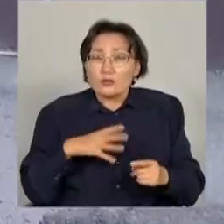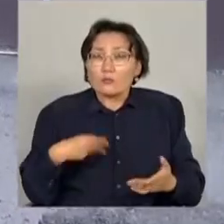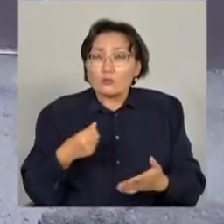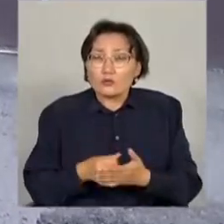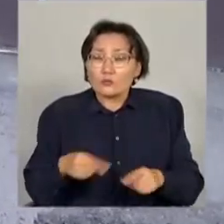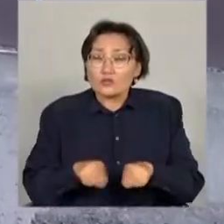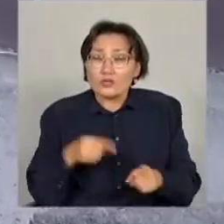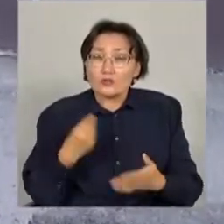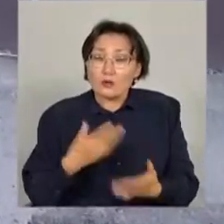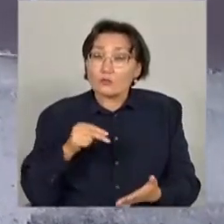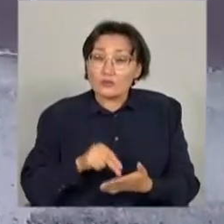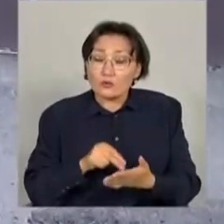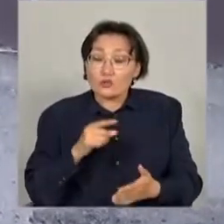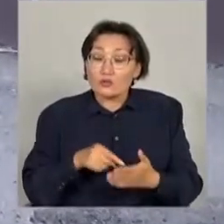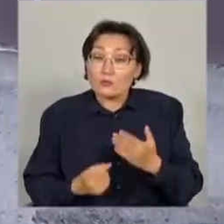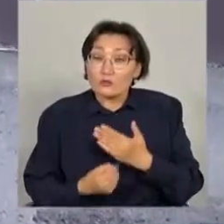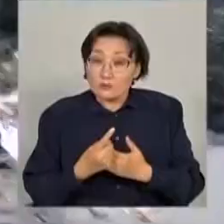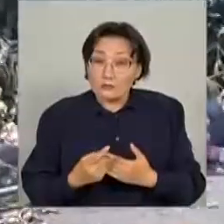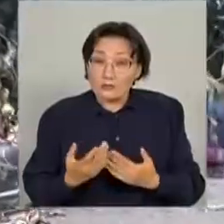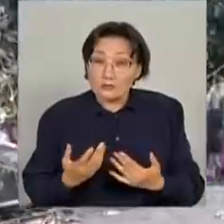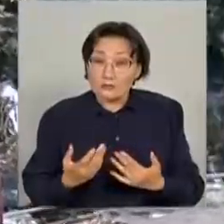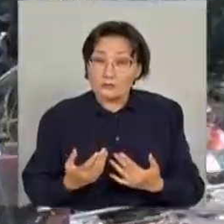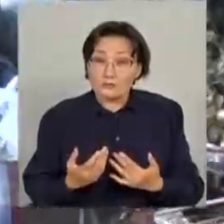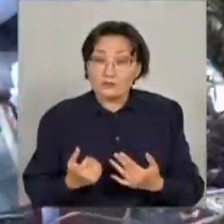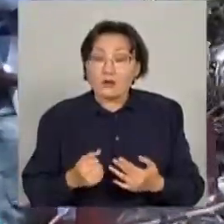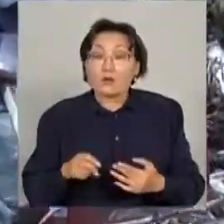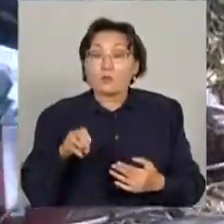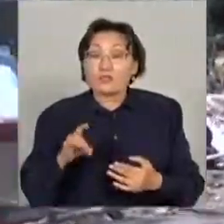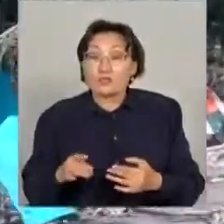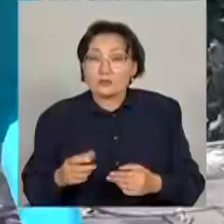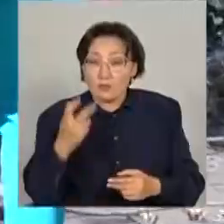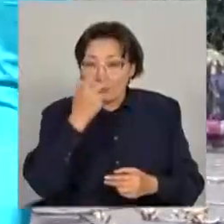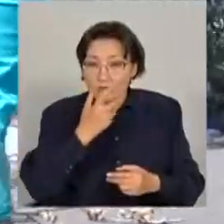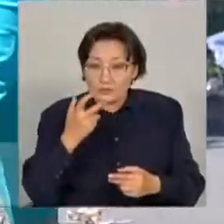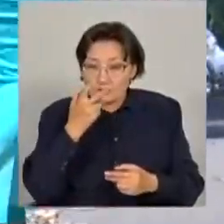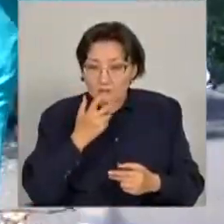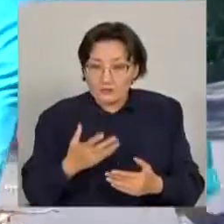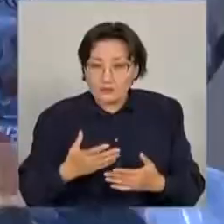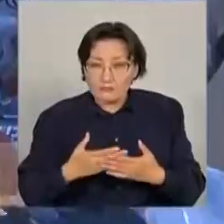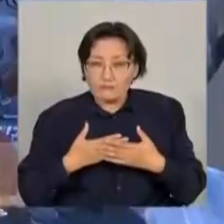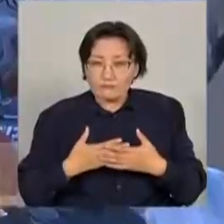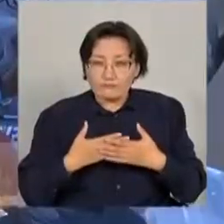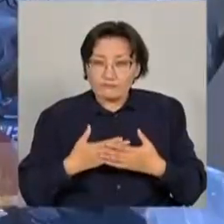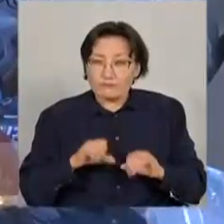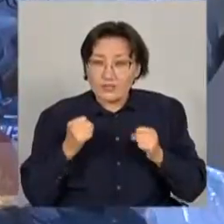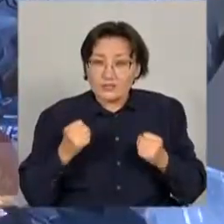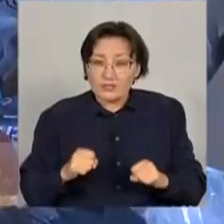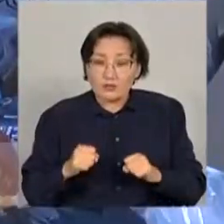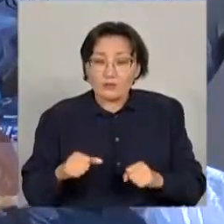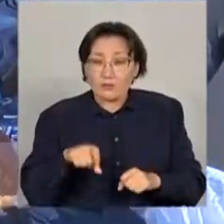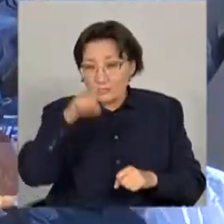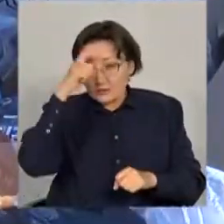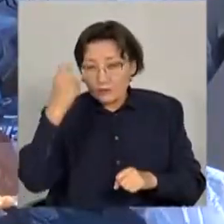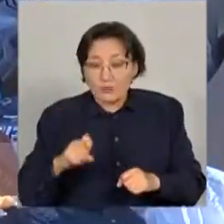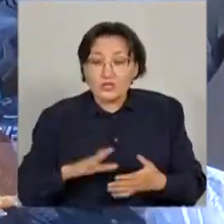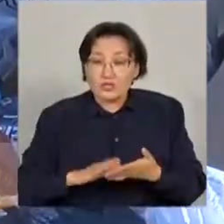деген сұрақ туындап жатыр барлығымызда. Қоқыстың жағымсыз иісі мұрын жарады дейді тұрғындар. Оның үстіне аптап ыстықта